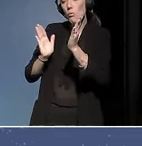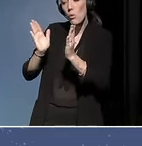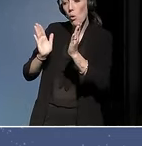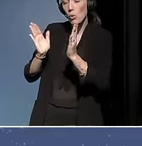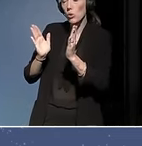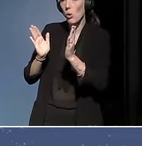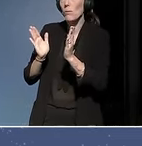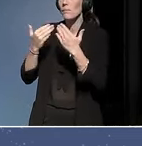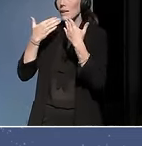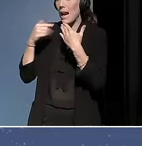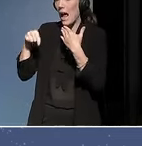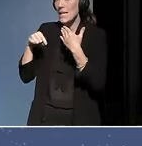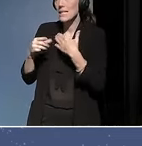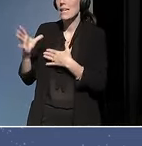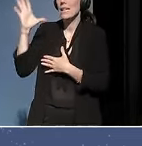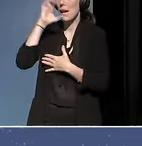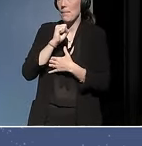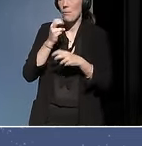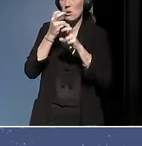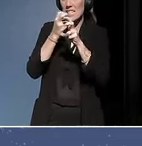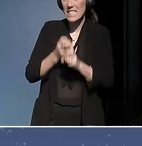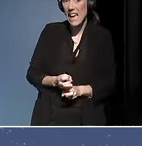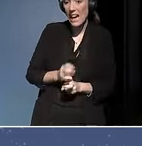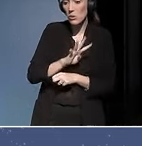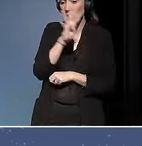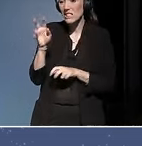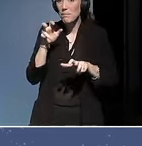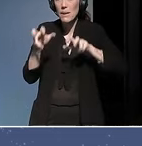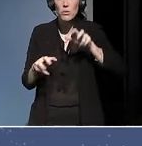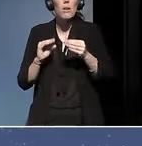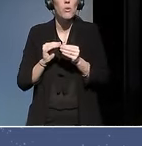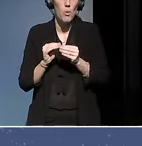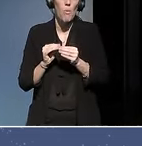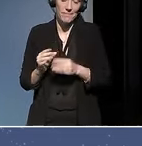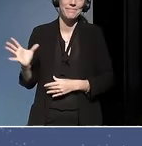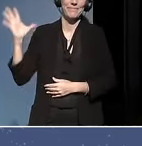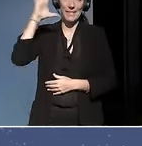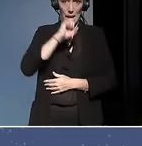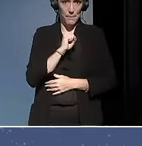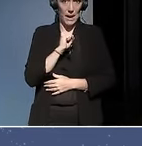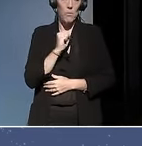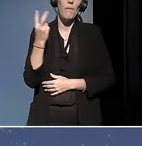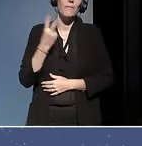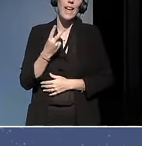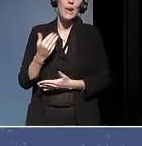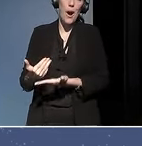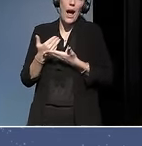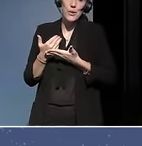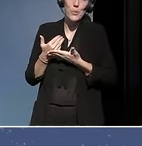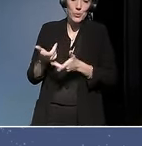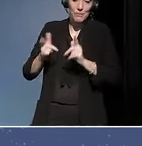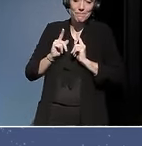un po' lo scheletro di uno spinosauri de in realtà Poi vedremo che ci ha aiutato un po' ma non